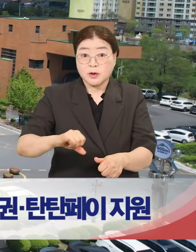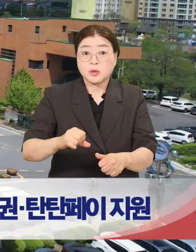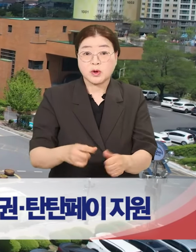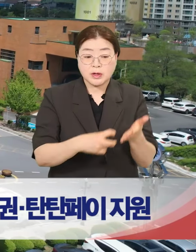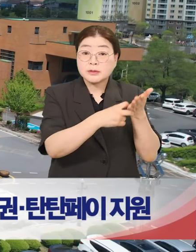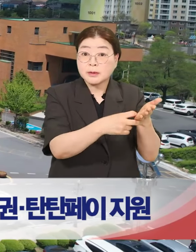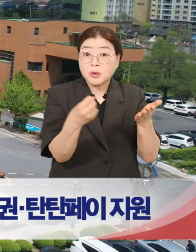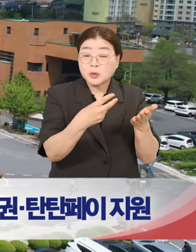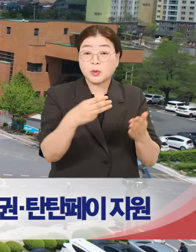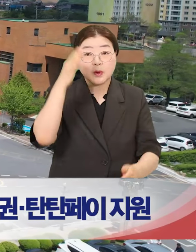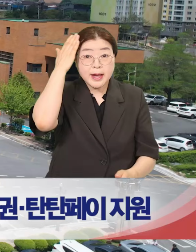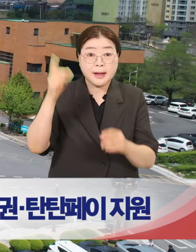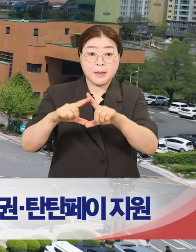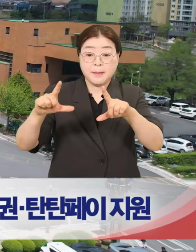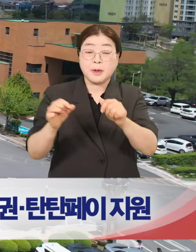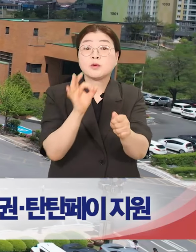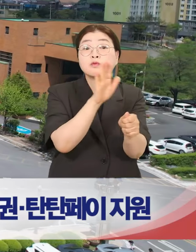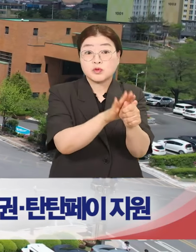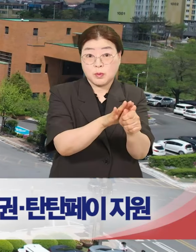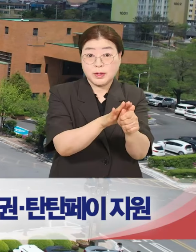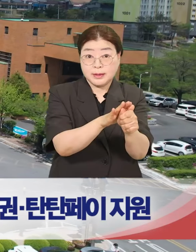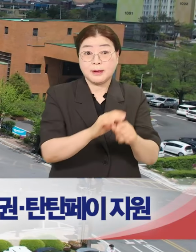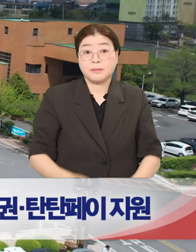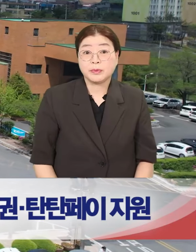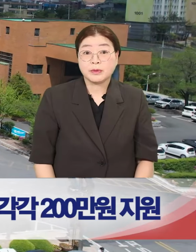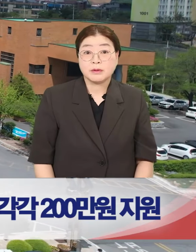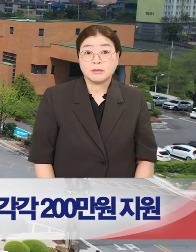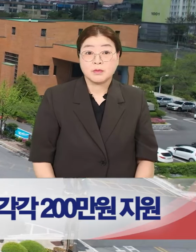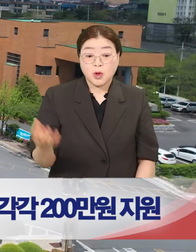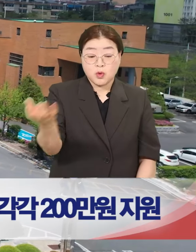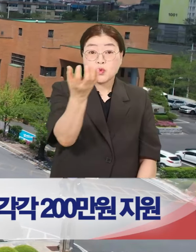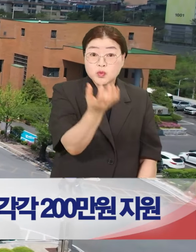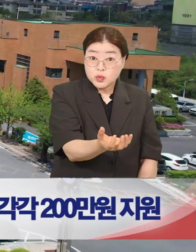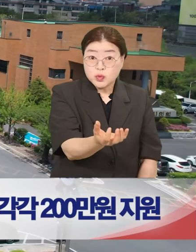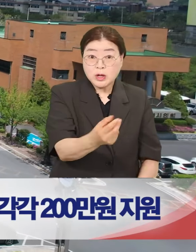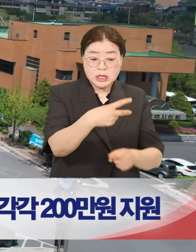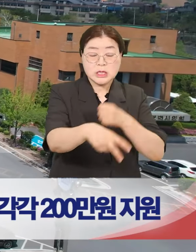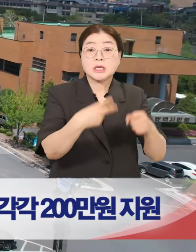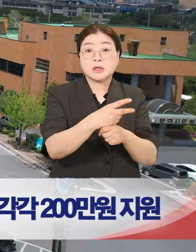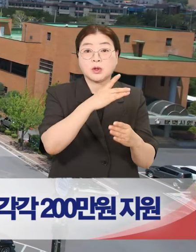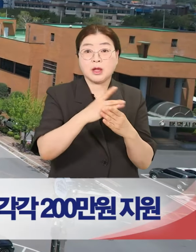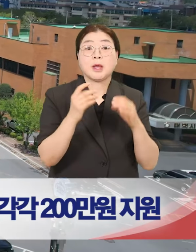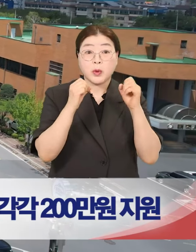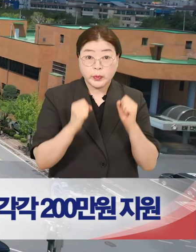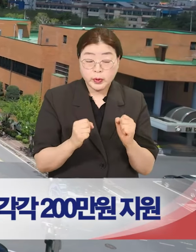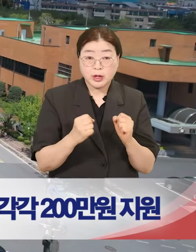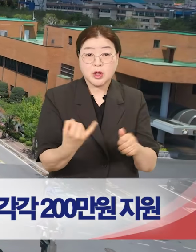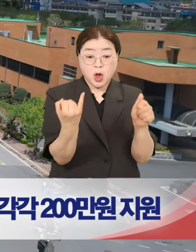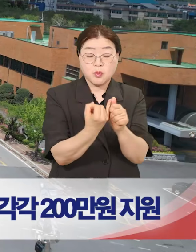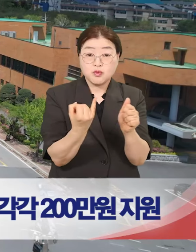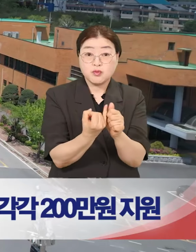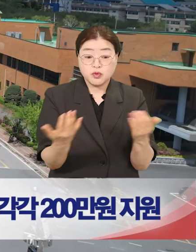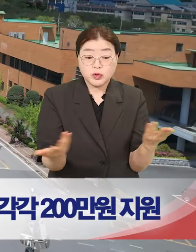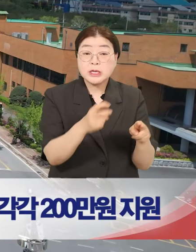대상으로 지역사랑 상품권 또는 탄탄페이로 지원합니다. 지원 대상자는 전입 이후 주민등록을 2년